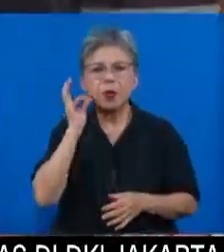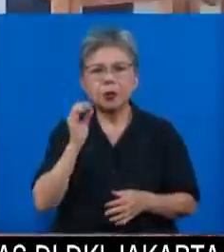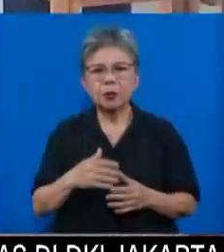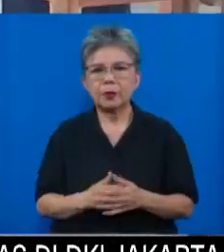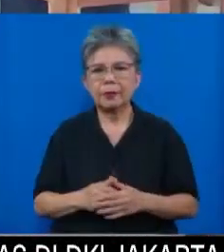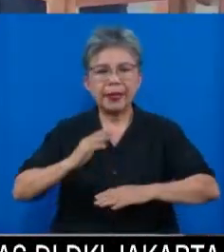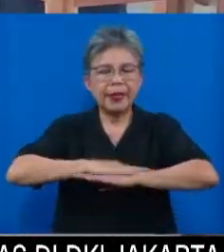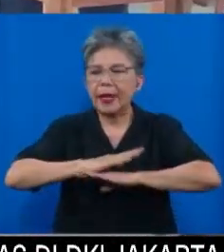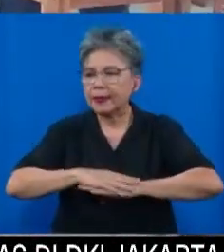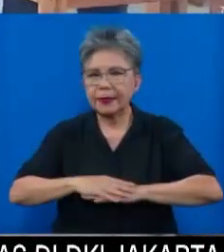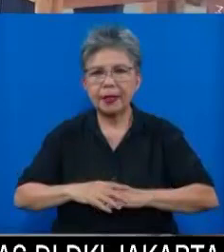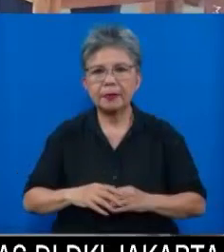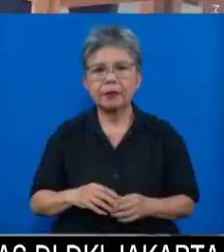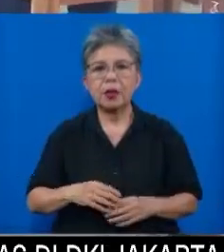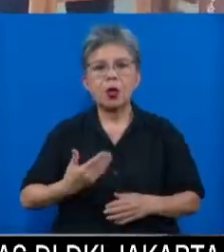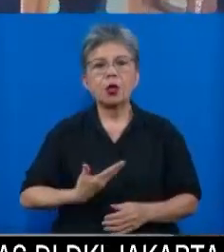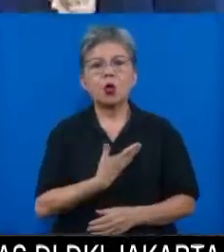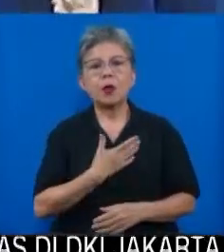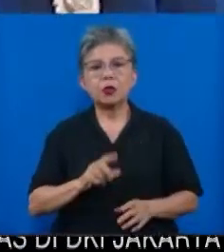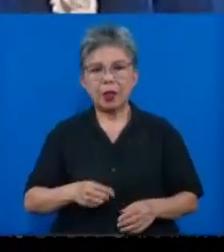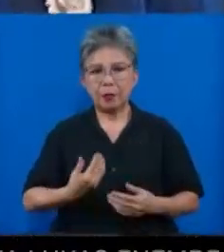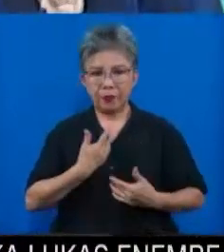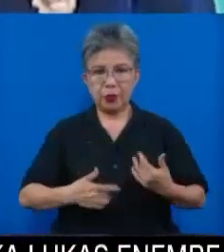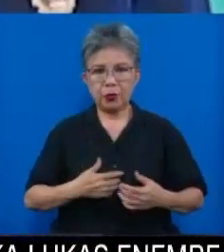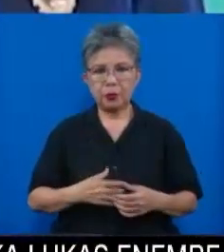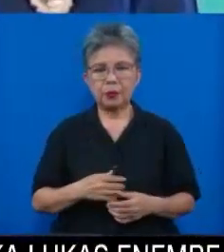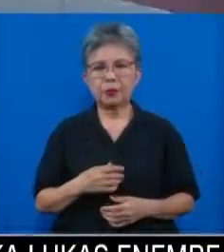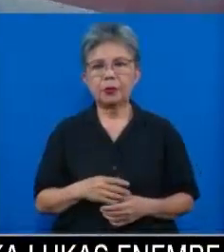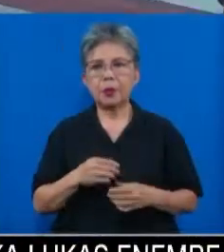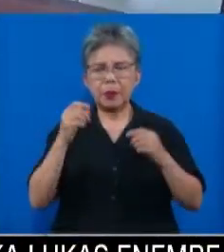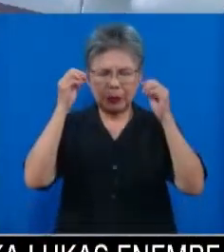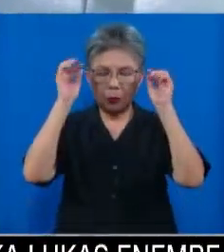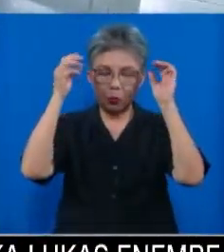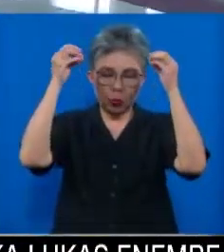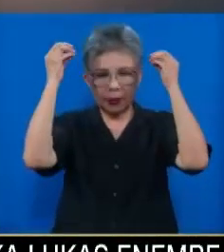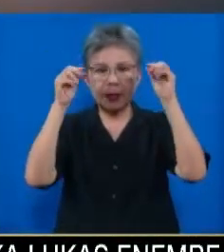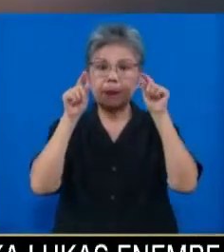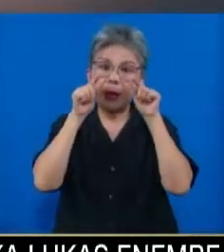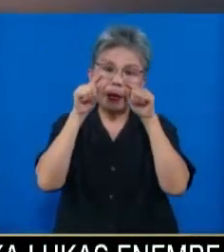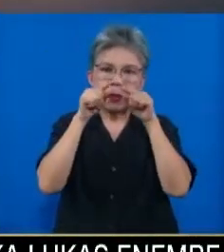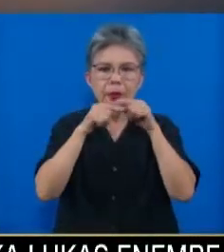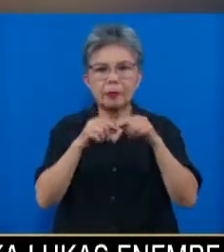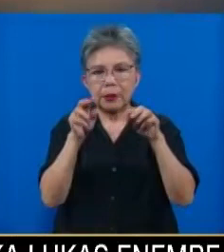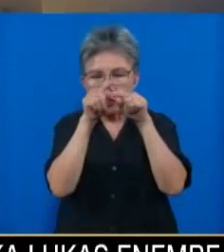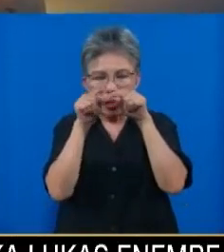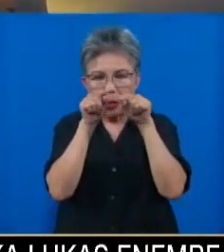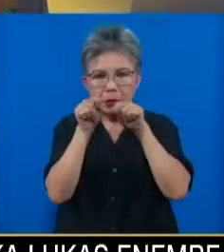mediasi. Korban sudah menjalani visum dan masih mengeluh merasa pusing dan penglihatannya terganggu.